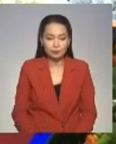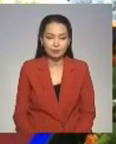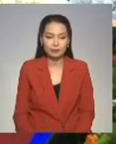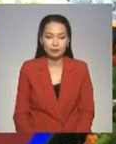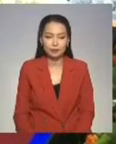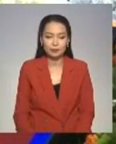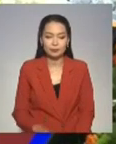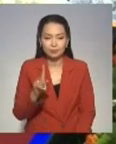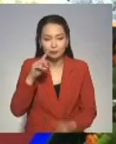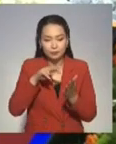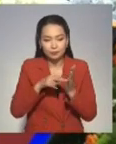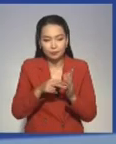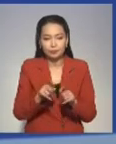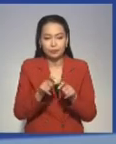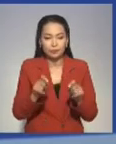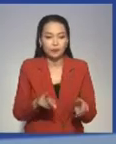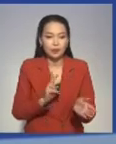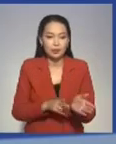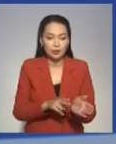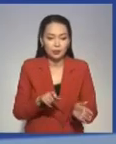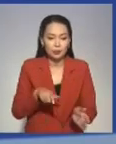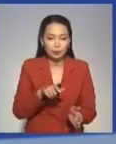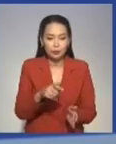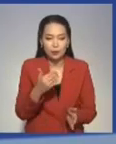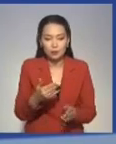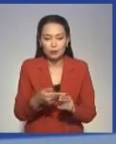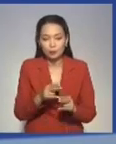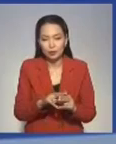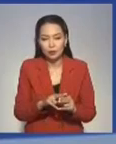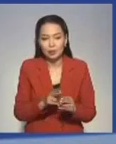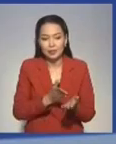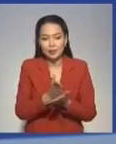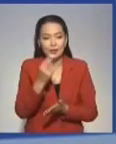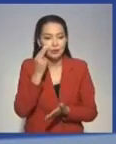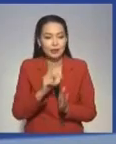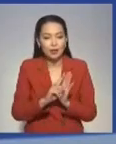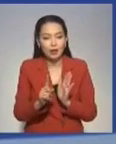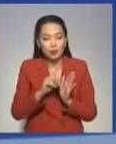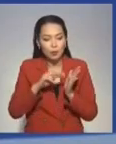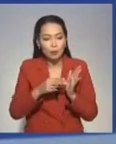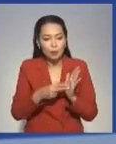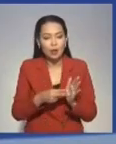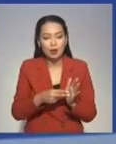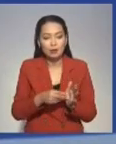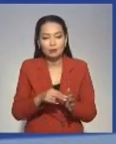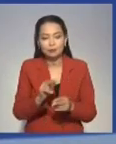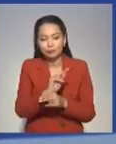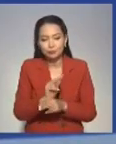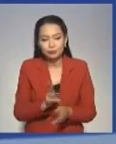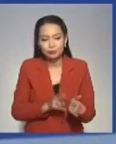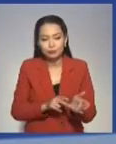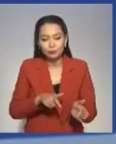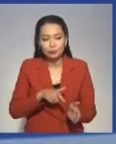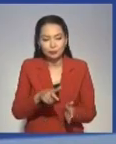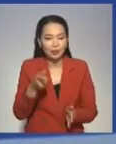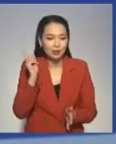Также нами запланирован запуск железнодорожного сообщения Аягос-Бахте в направлении Китая. Предусмотрен капитальный ремонт железнодорожной ветки на